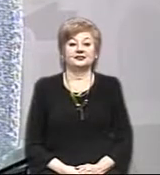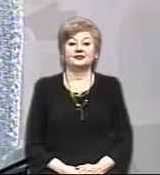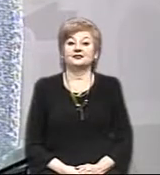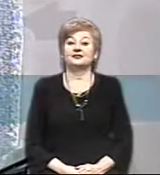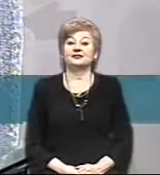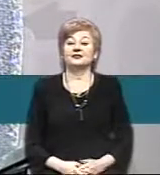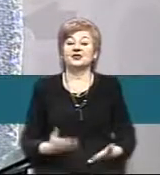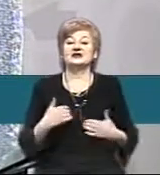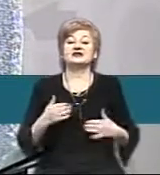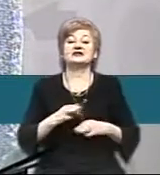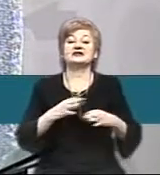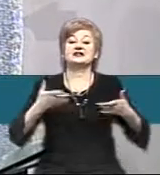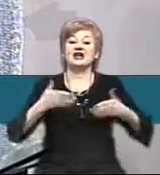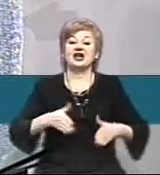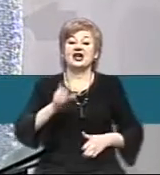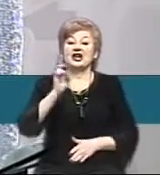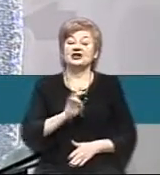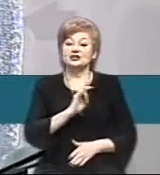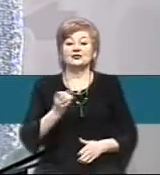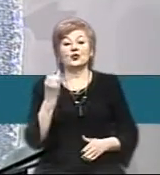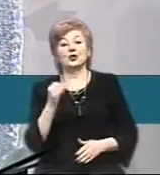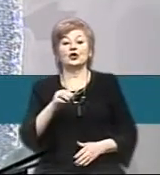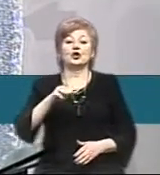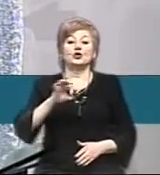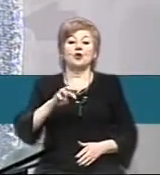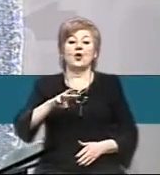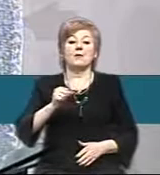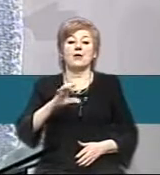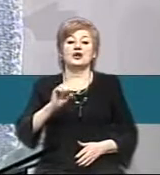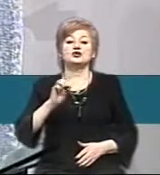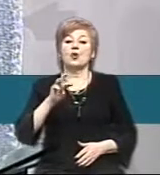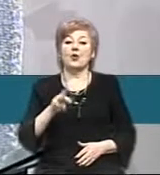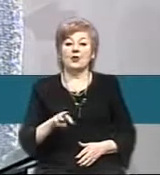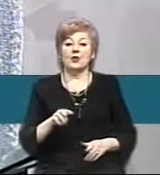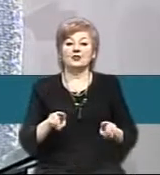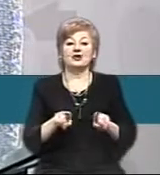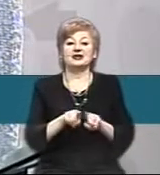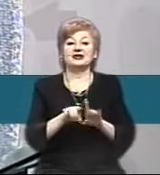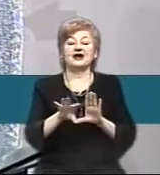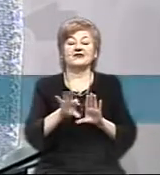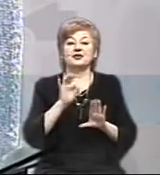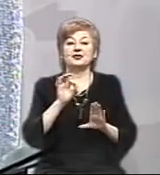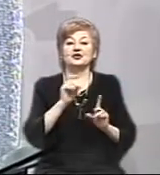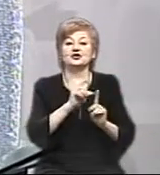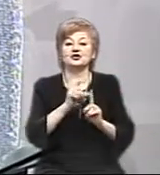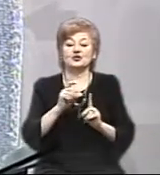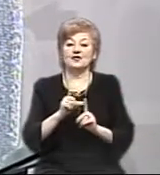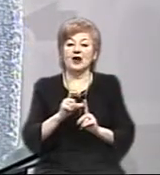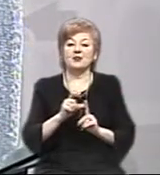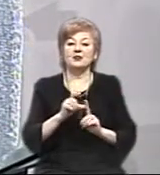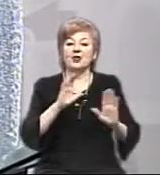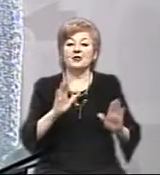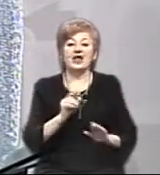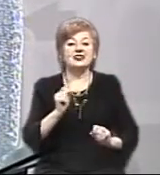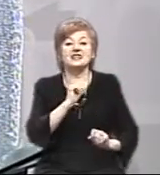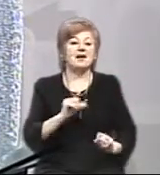з Різдвом і Томасом, як тут доречні слова колядки, небувалою